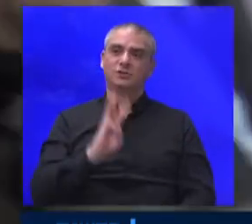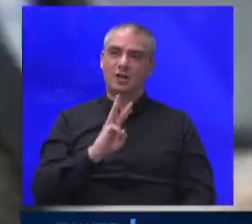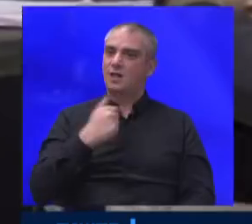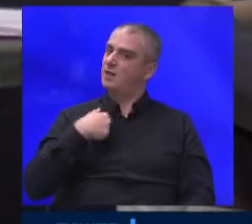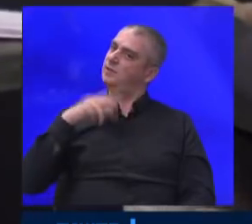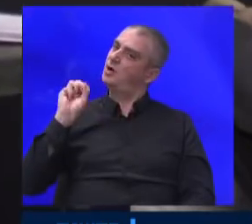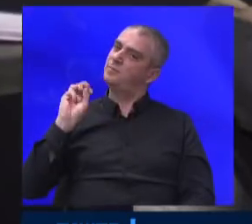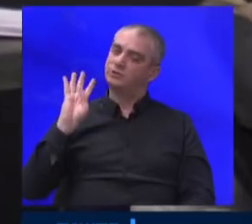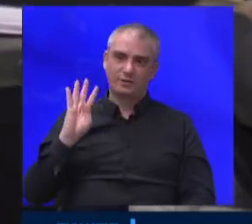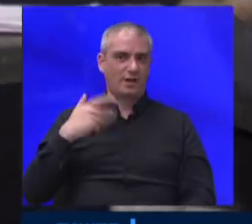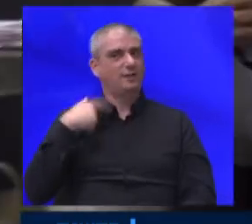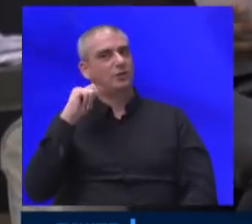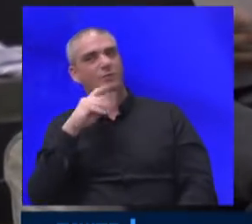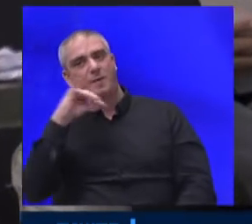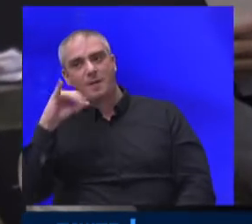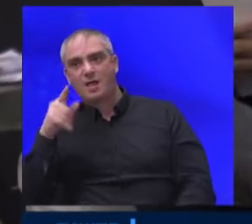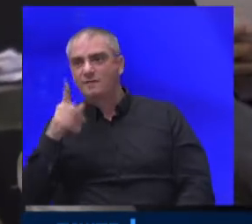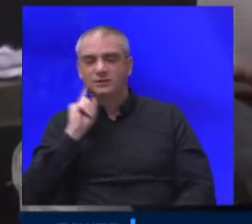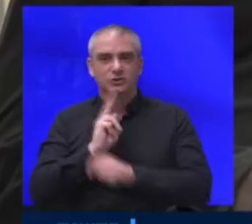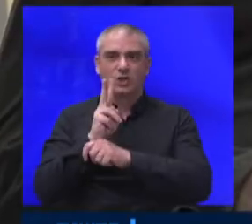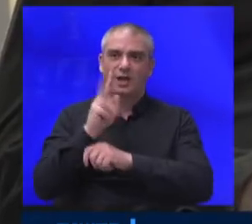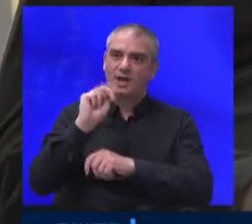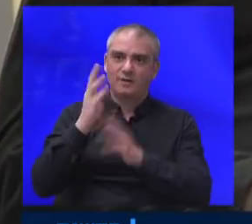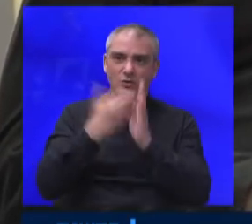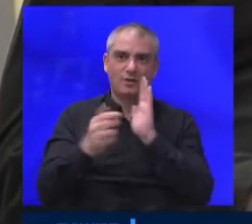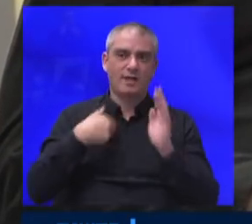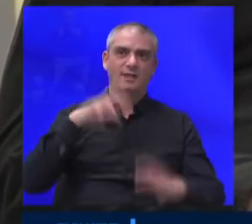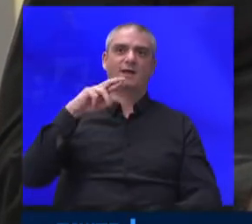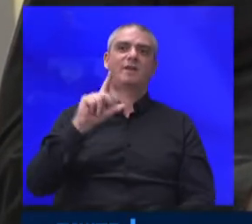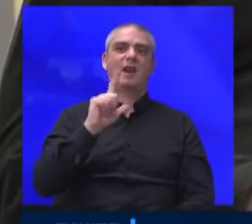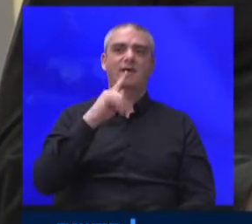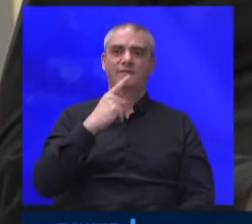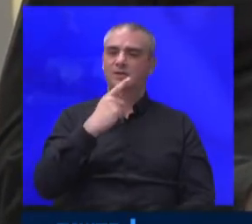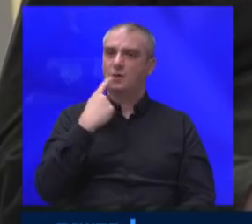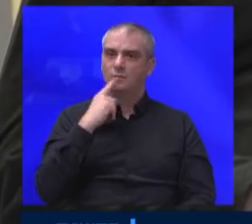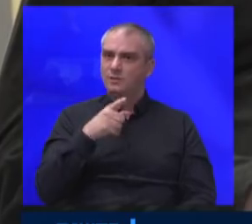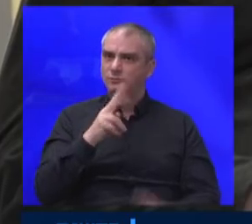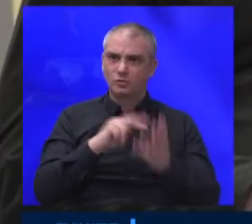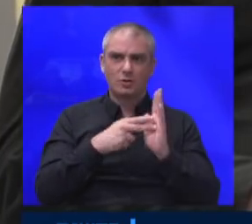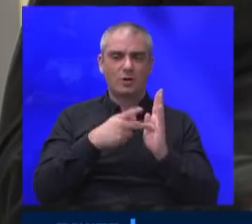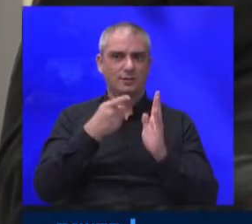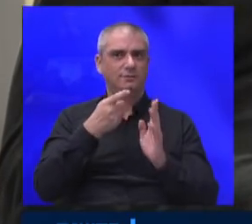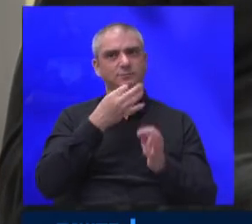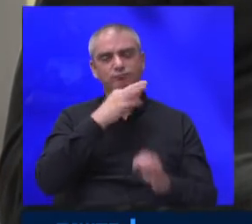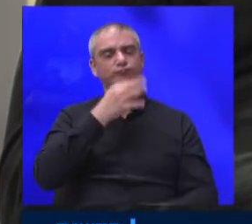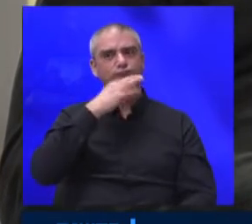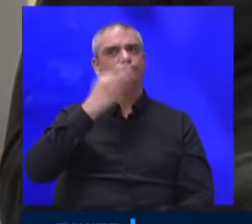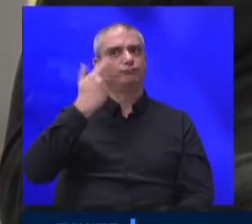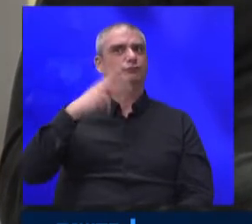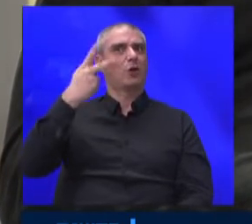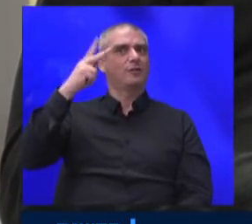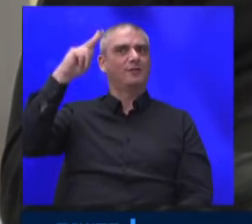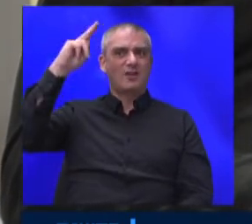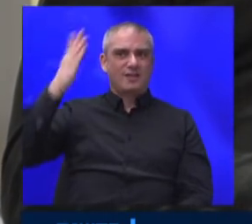תומר מלח. אבל זה שקר רפי. תוריד, אני רפי לב. כשאומרים שהתוכנית הזאת, זהו, זה השתבחה, היא מדהימה,